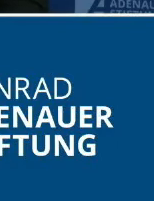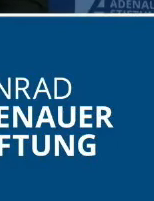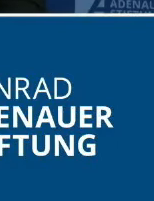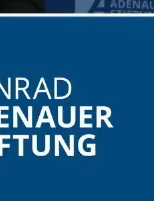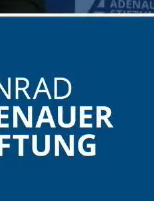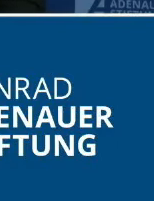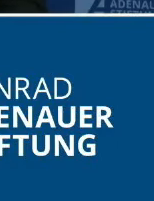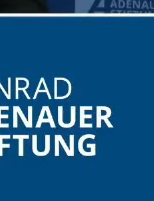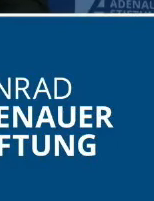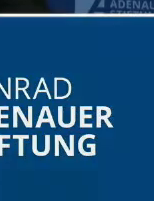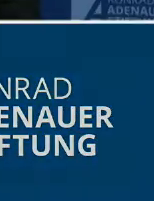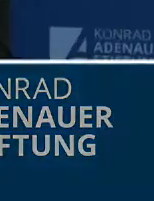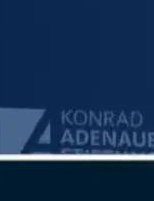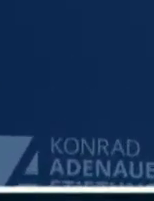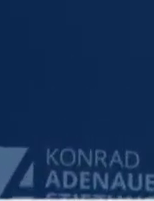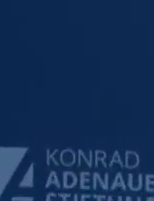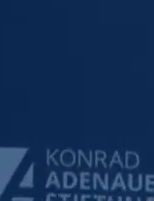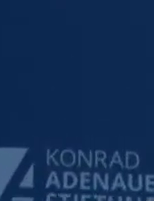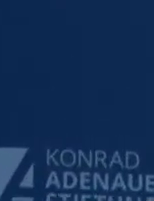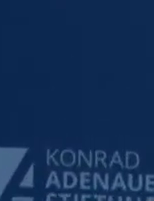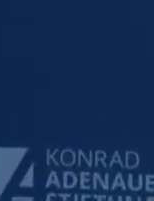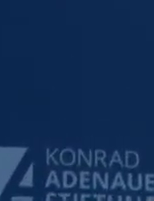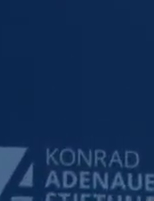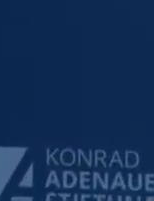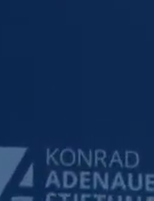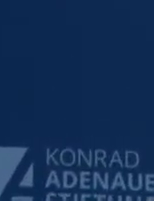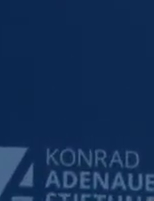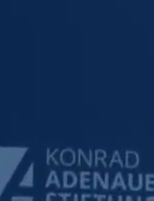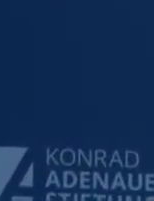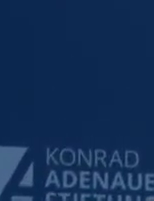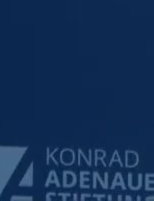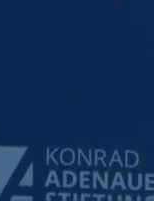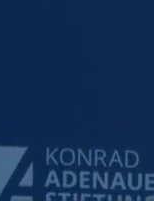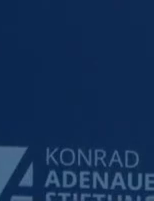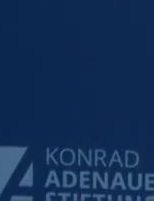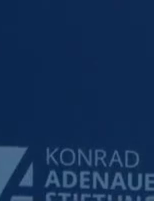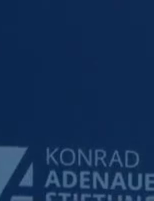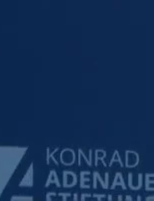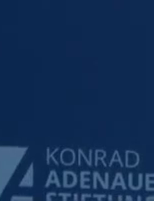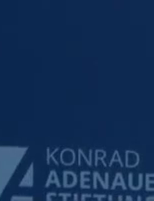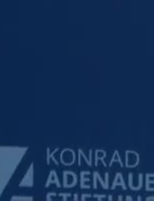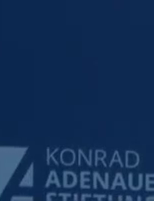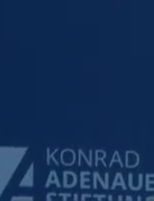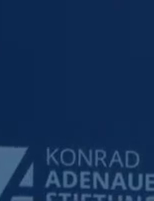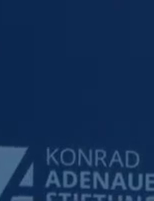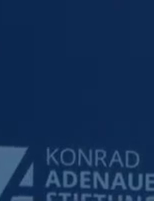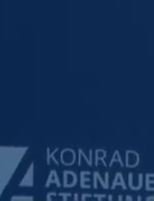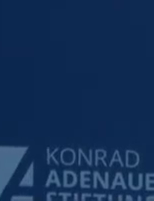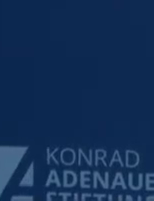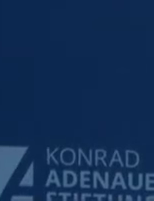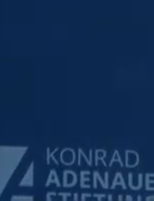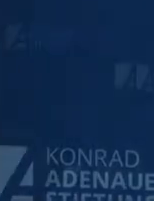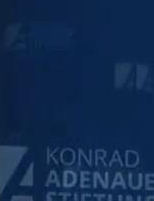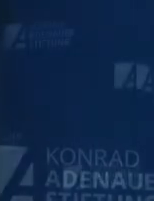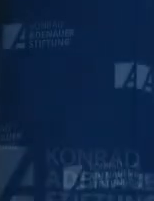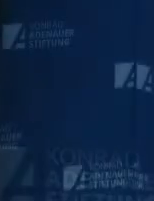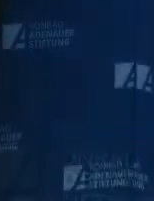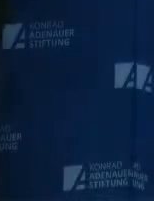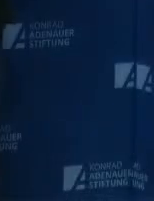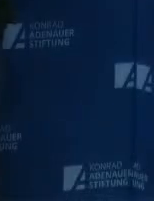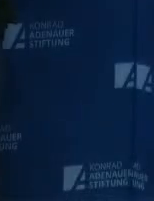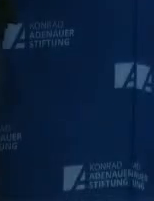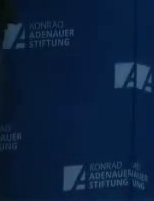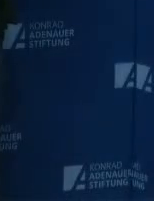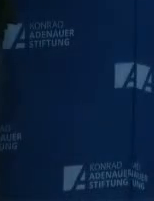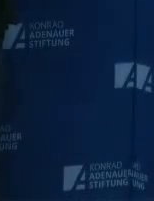Ja, mir kommt das vor allem in den Kopf. Ich habe noch mal gesehen, dass unsere Bundeskanzlerin Angela Merkel vor ein paar Tagen in ihrer Rede